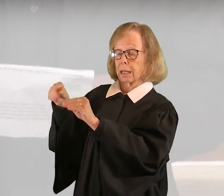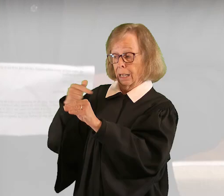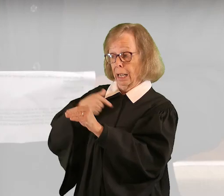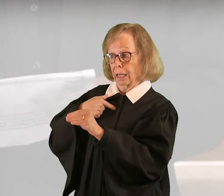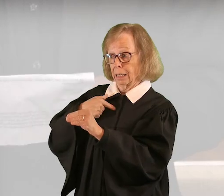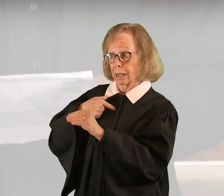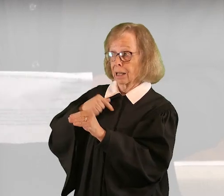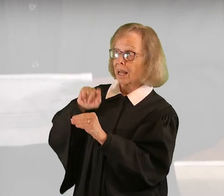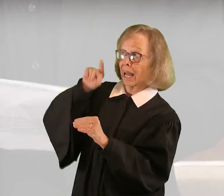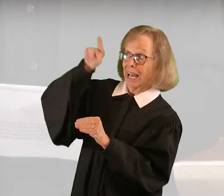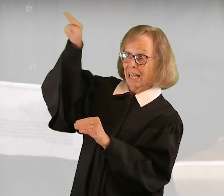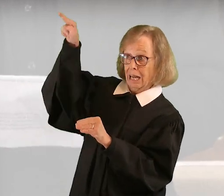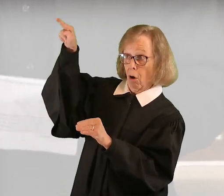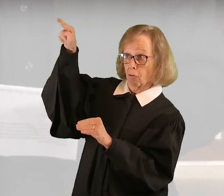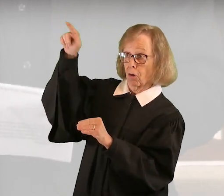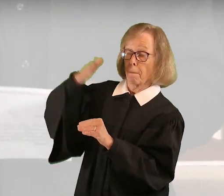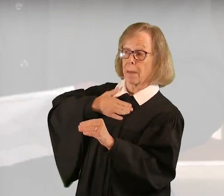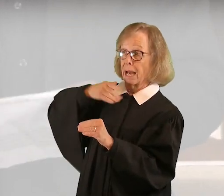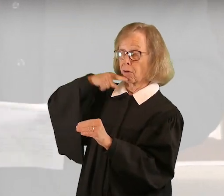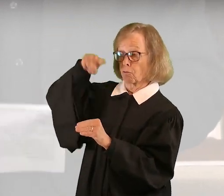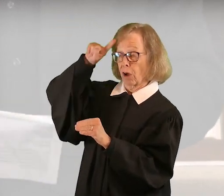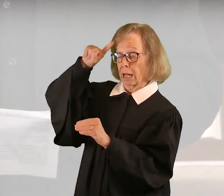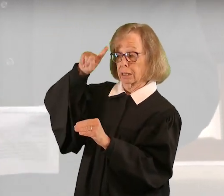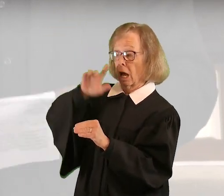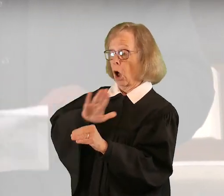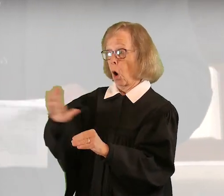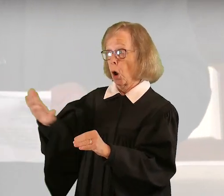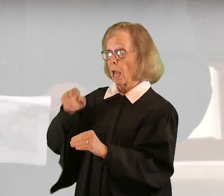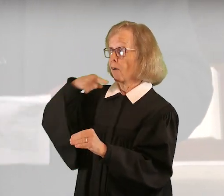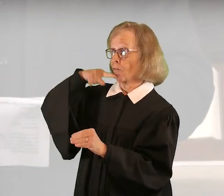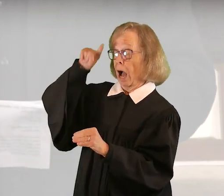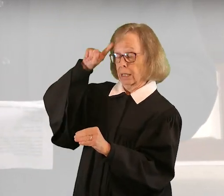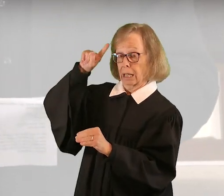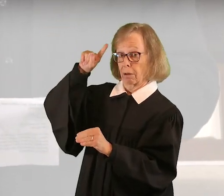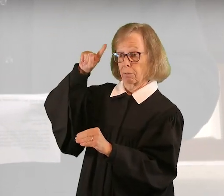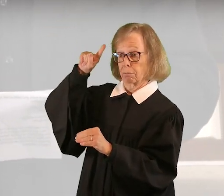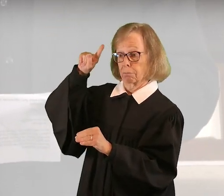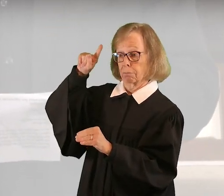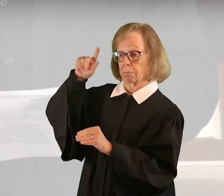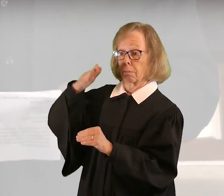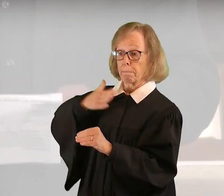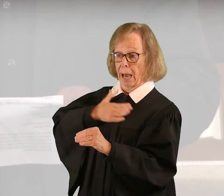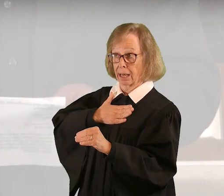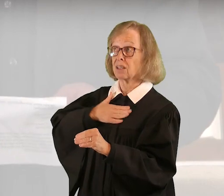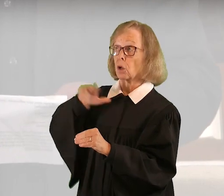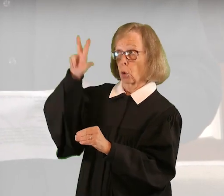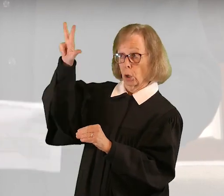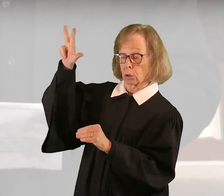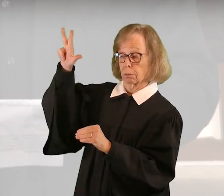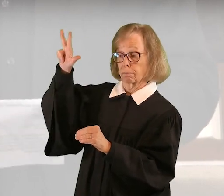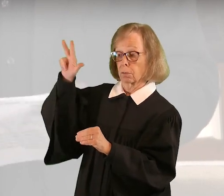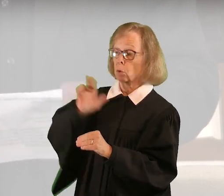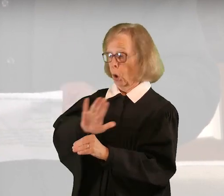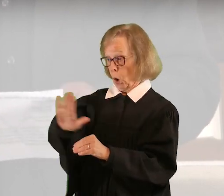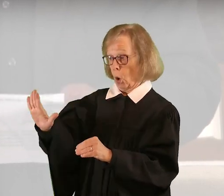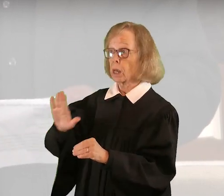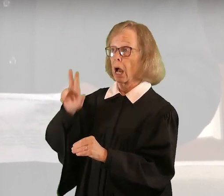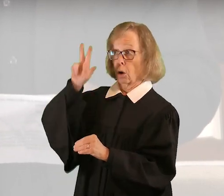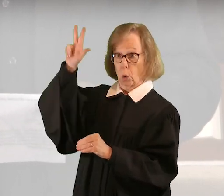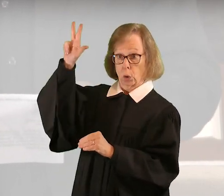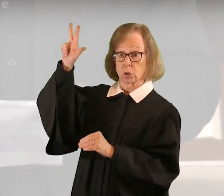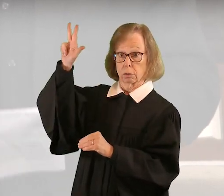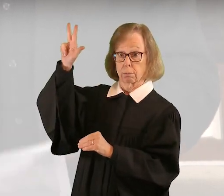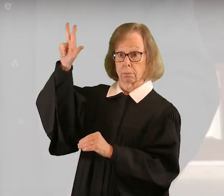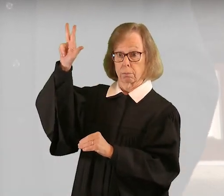Ich gehe hinauf zu meinem Vater und eurem Vater, zu meinem Gott und